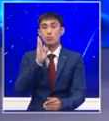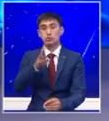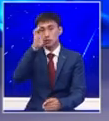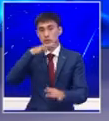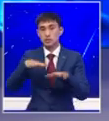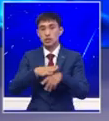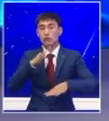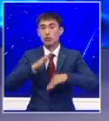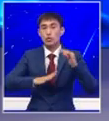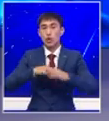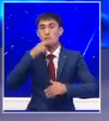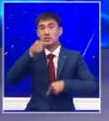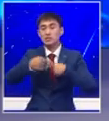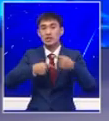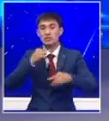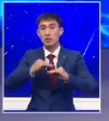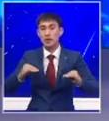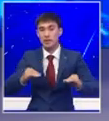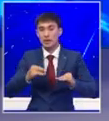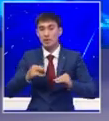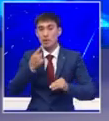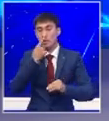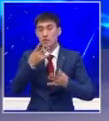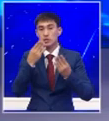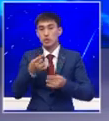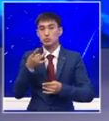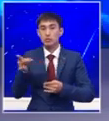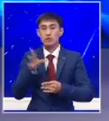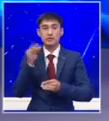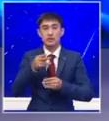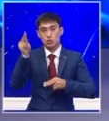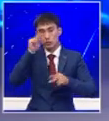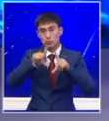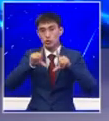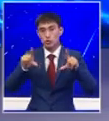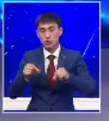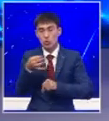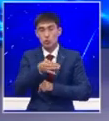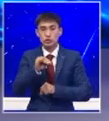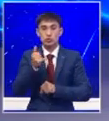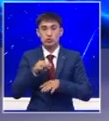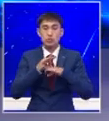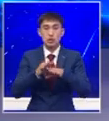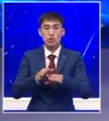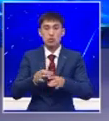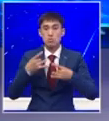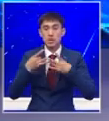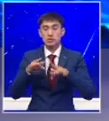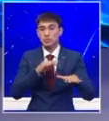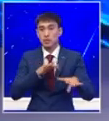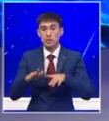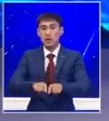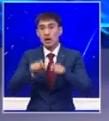Будущее страны в руках подрастающего поколения. В преддверии Дня Республики во всех учебных учреждениях области ЖЭЦУ проходят